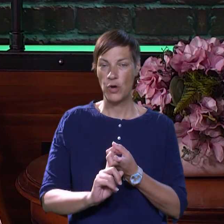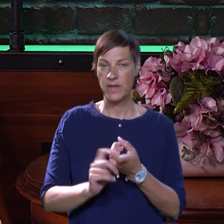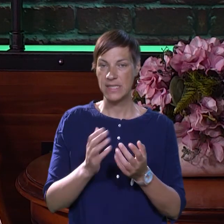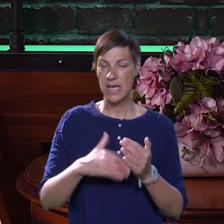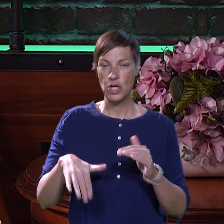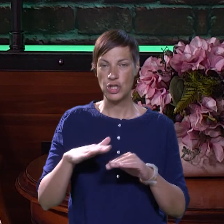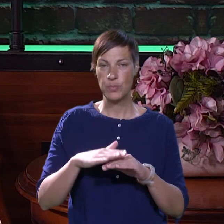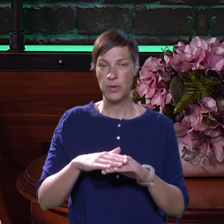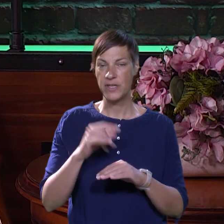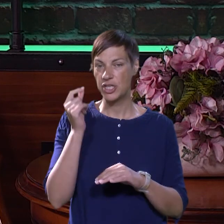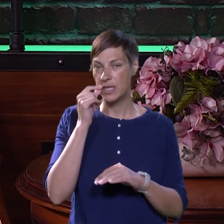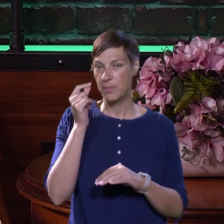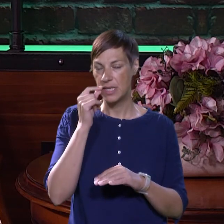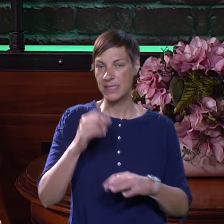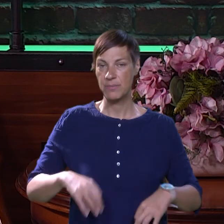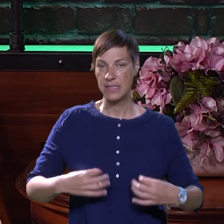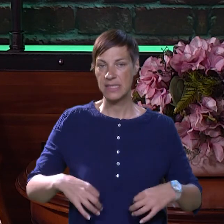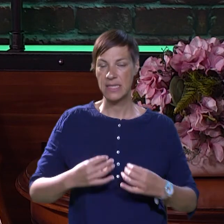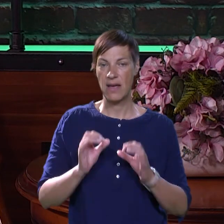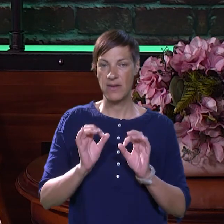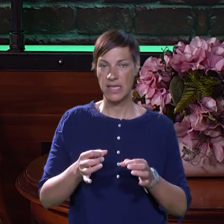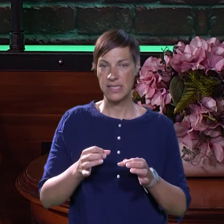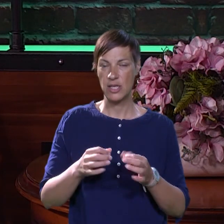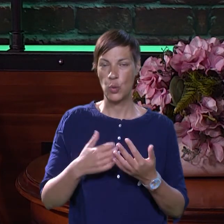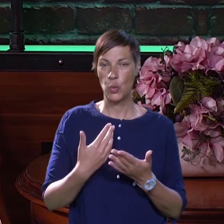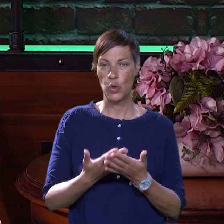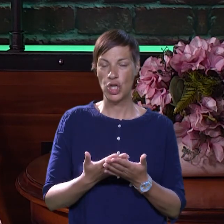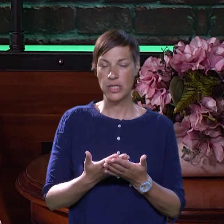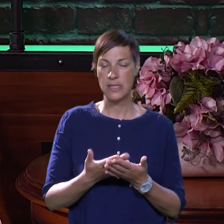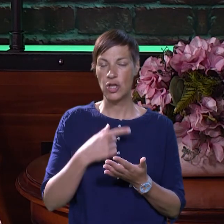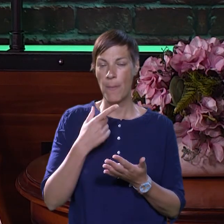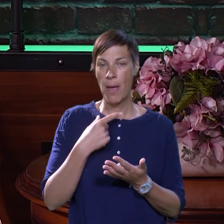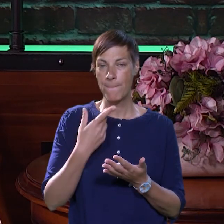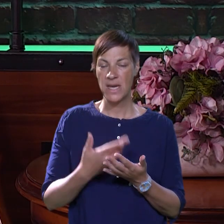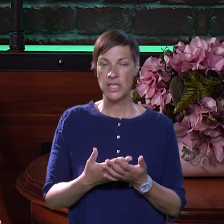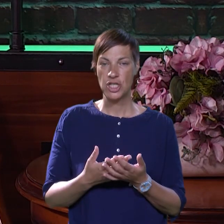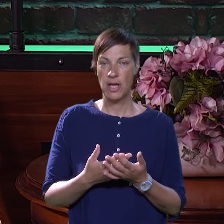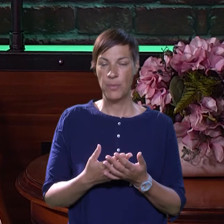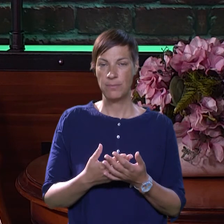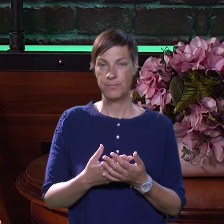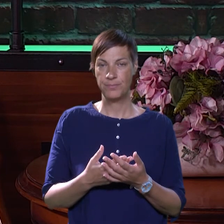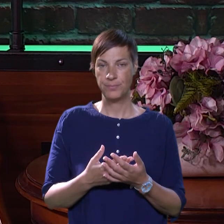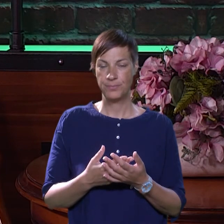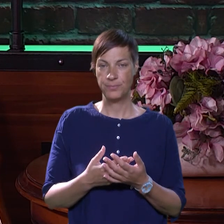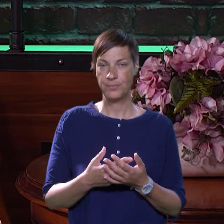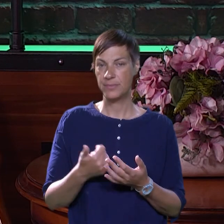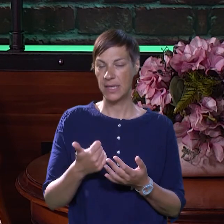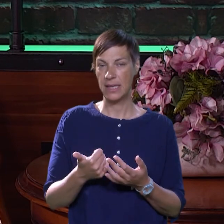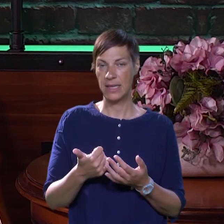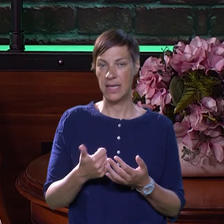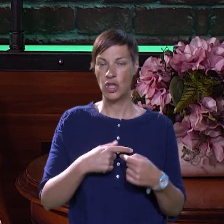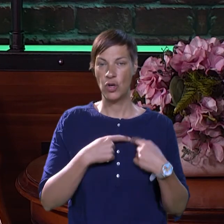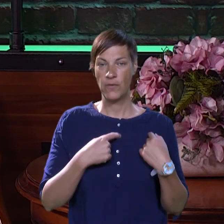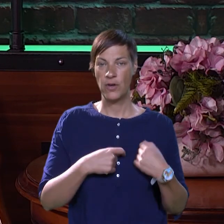povezano sa povećanim rizicima za zdravlje i sigurnost, jer u stvari o tome i pričamo, je